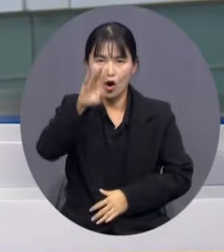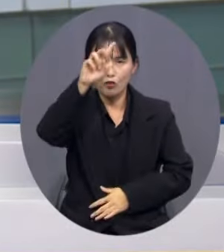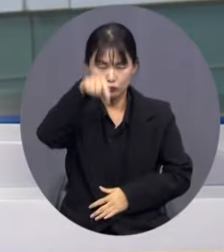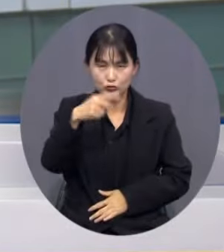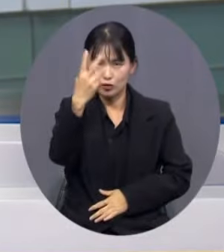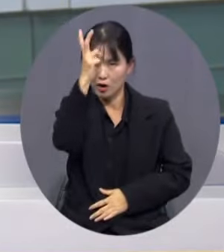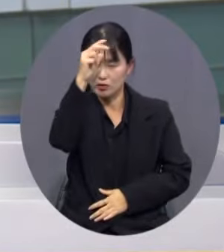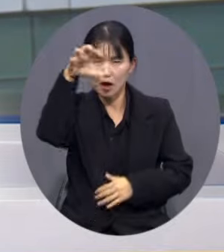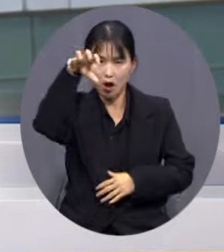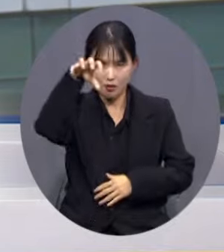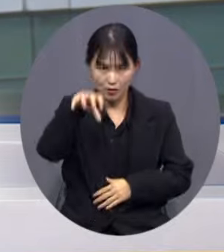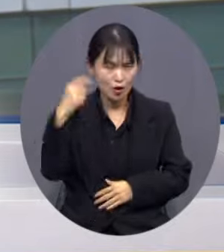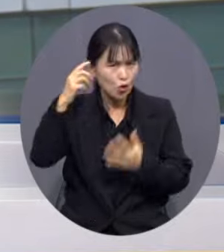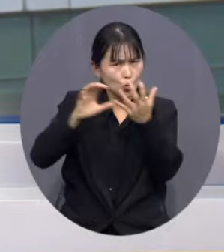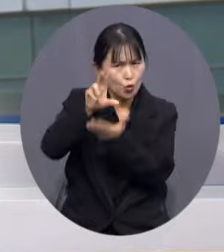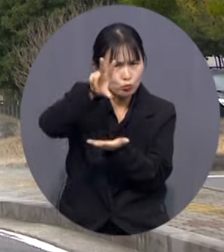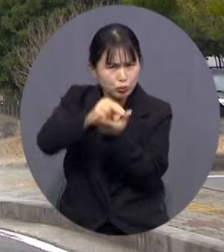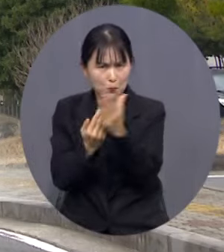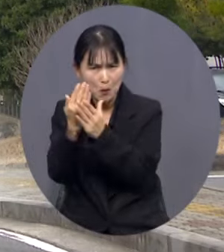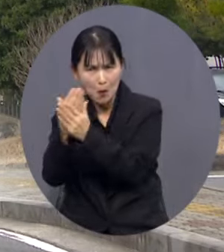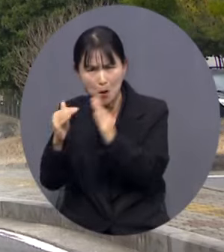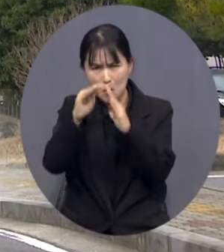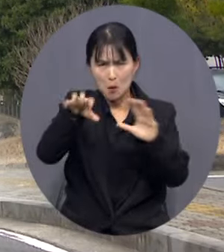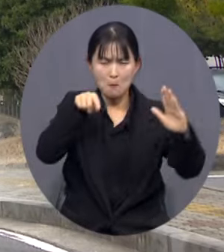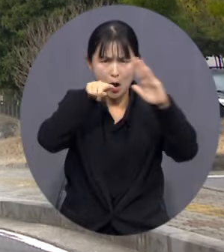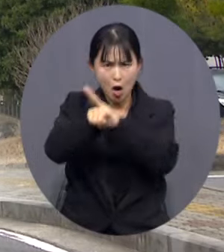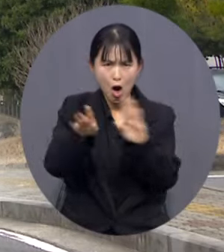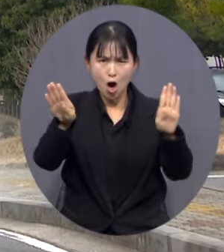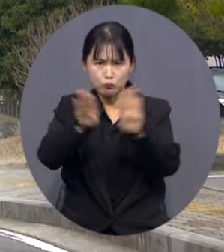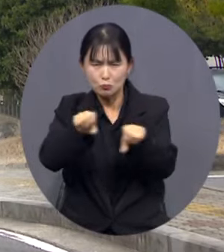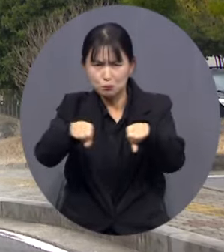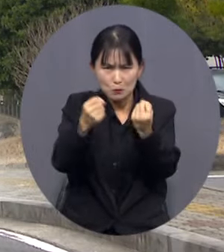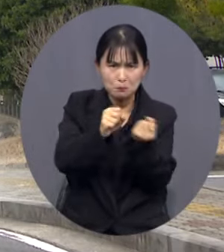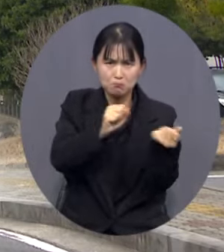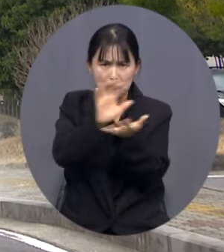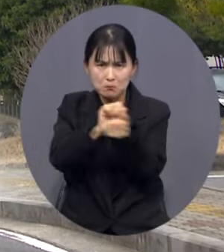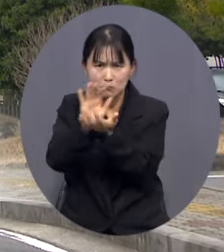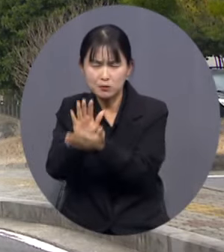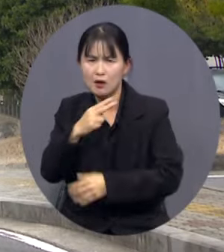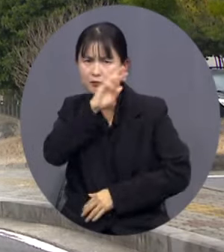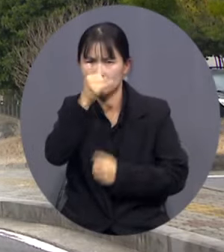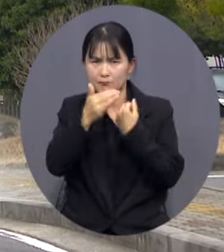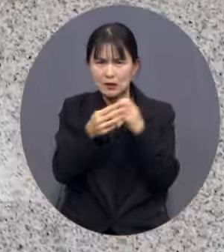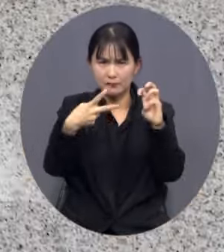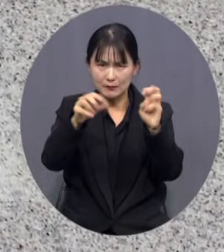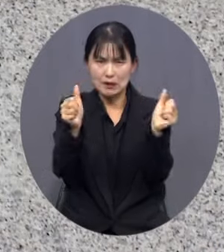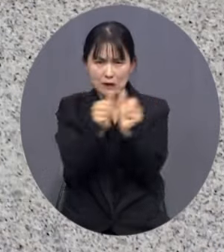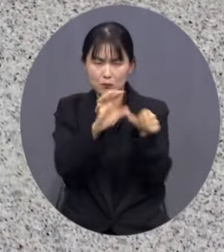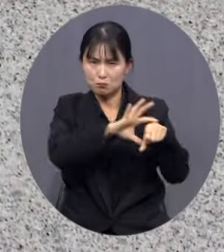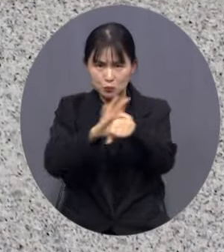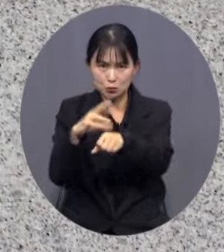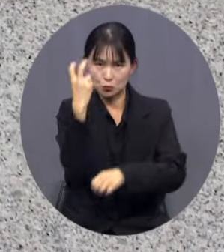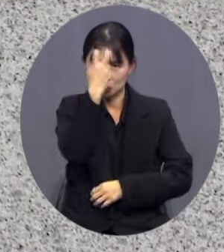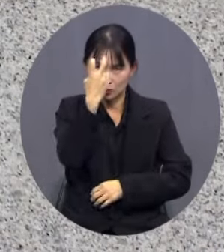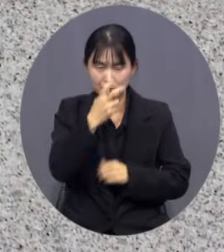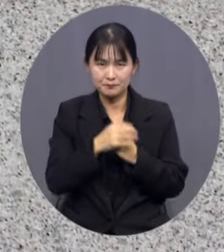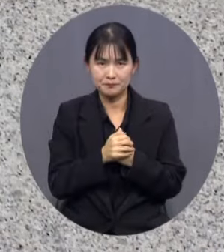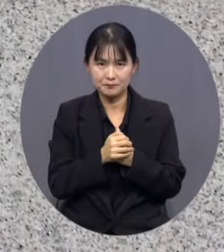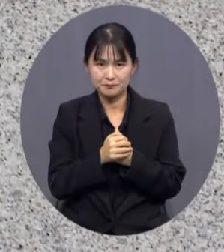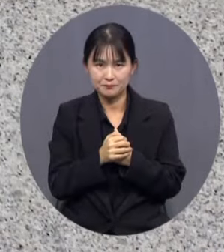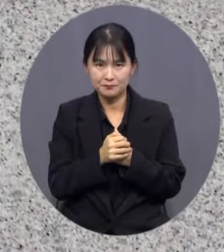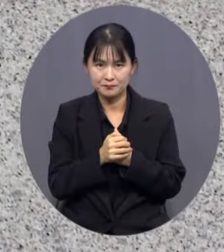제주서부경찰서는 소음 문제를 제기하는 이웃을 찾아가 문을 부수며 난동을 부린 혐의로 30대 남성을 붙잡아 조사하고 있습니다.